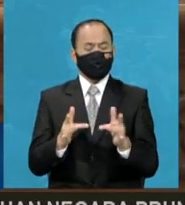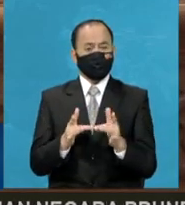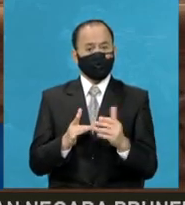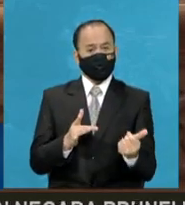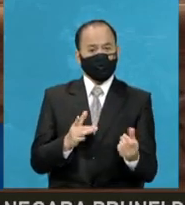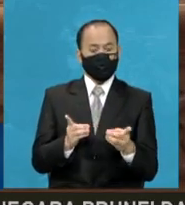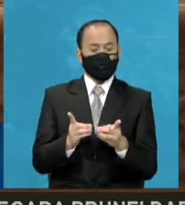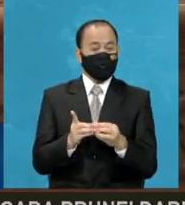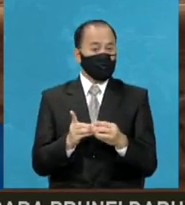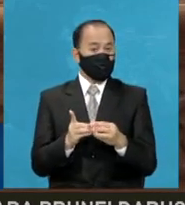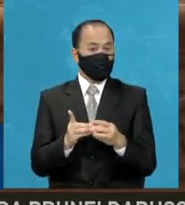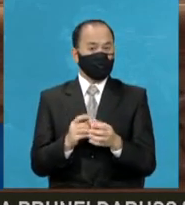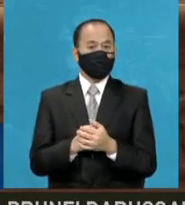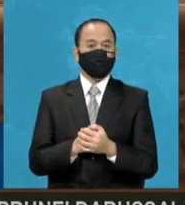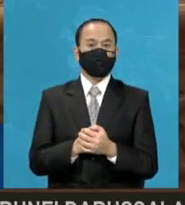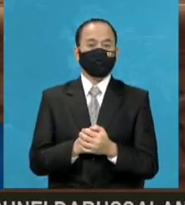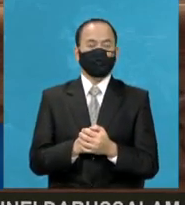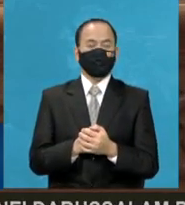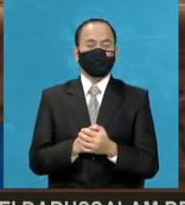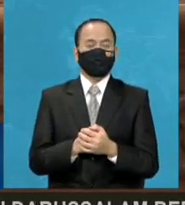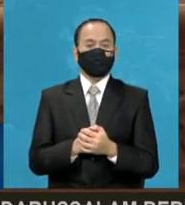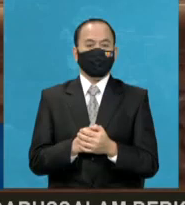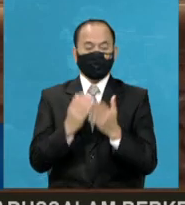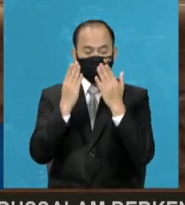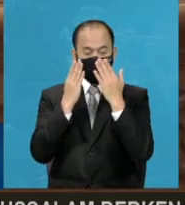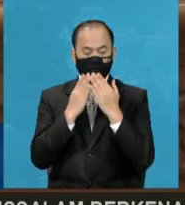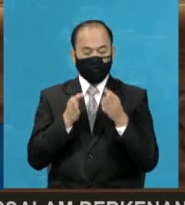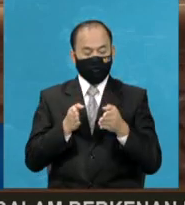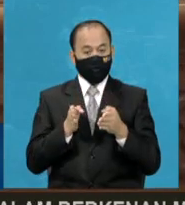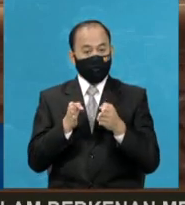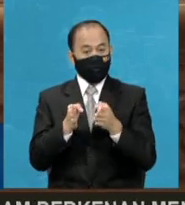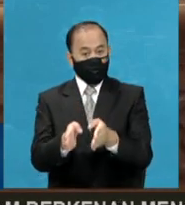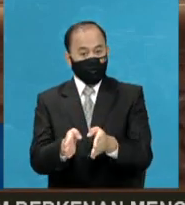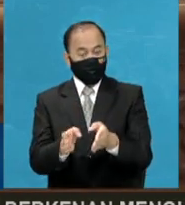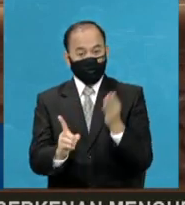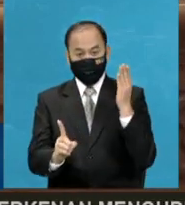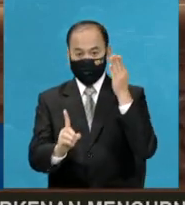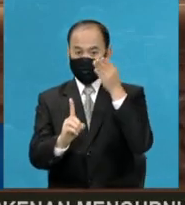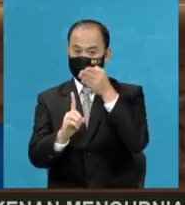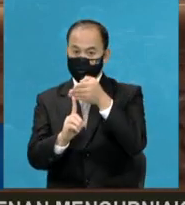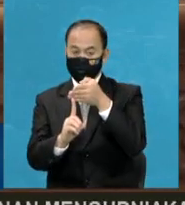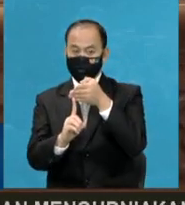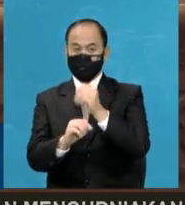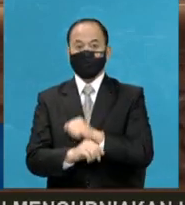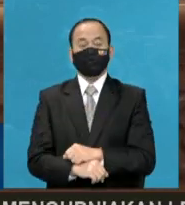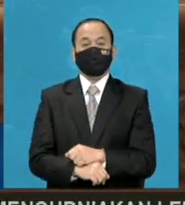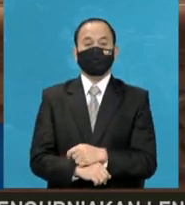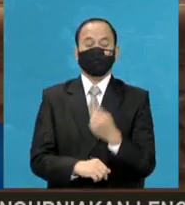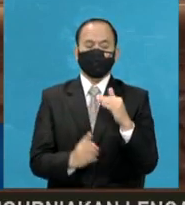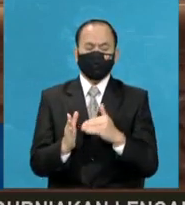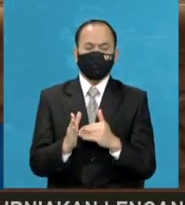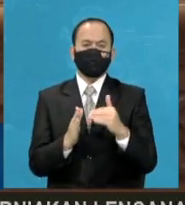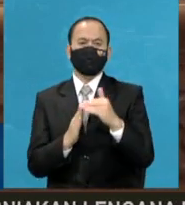digital namanya dan Alhamdulillah sesuai dengan aalat 7 petani ke arah Apa nama itu empat